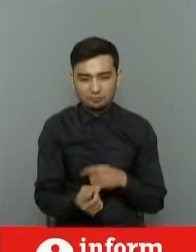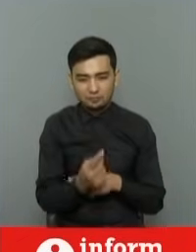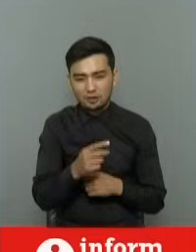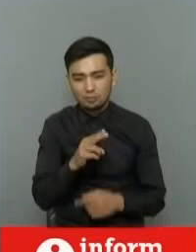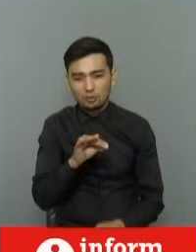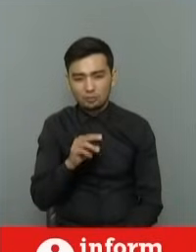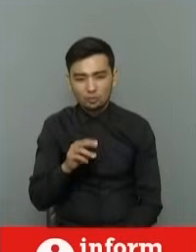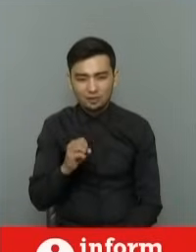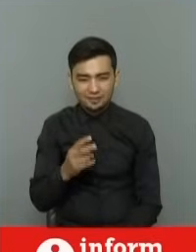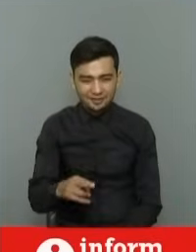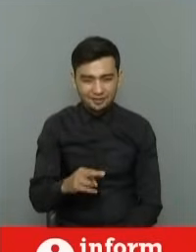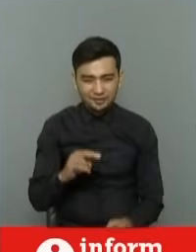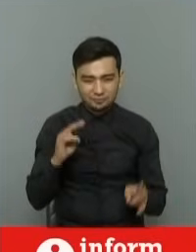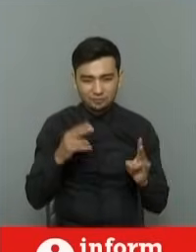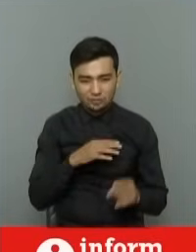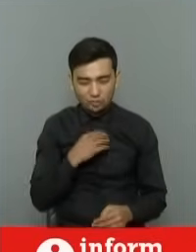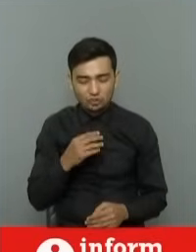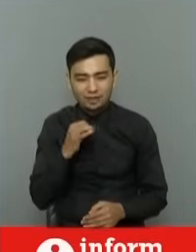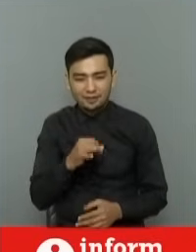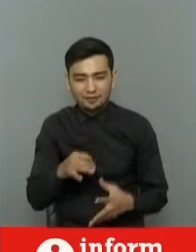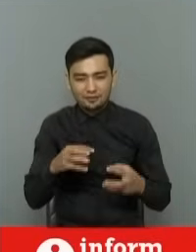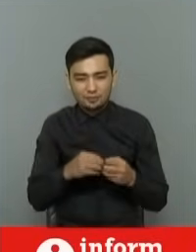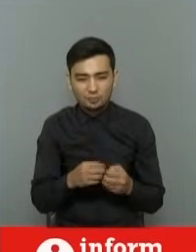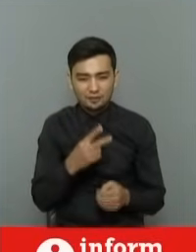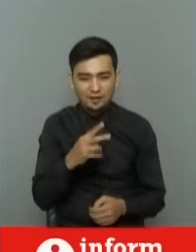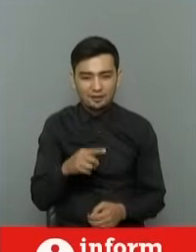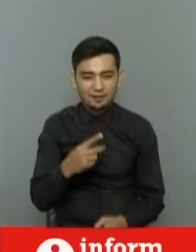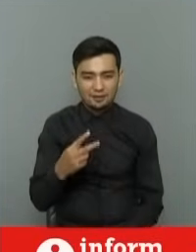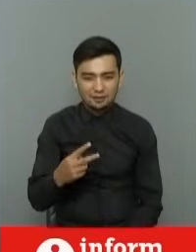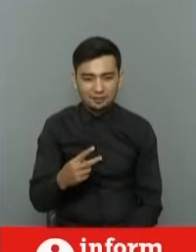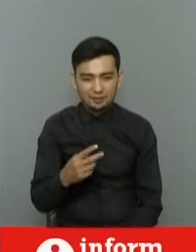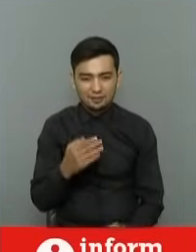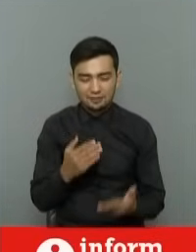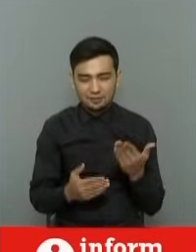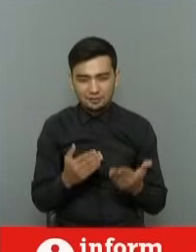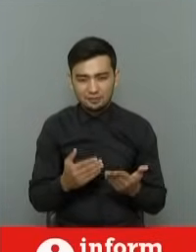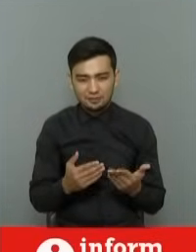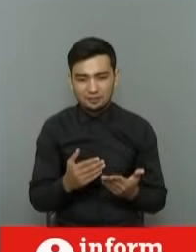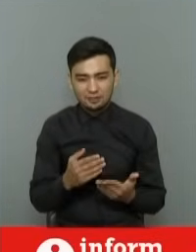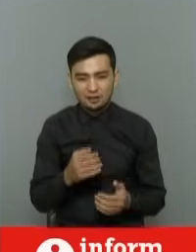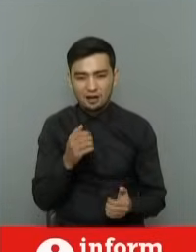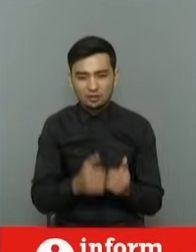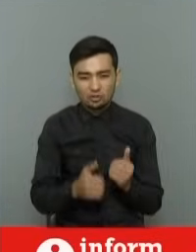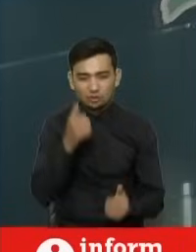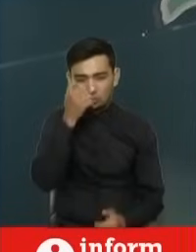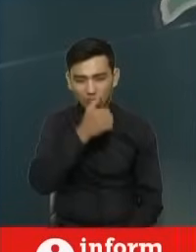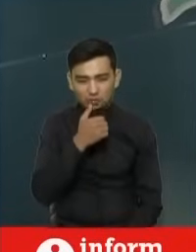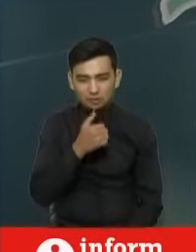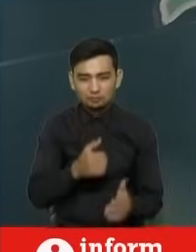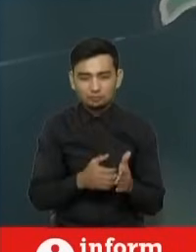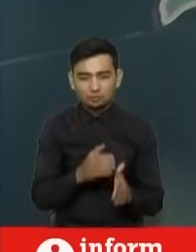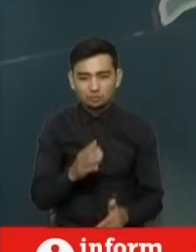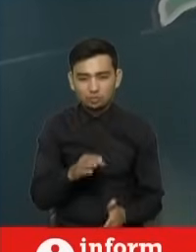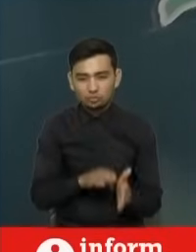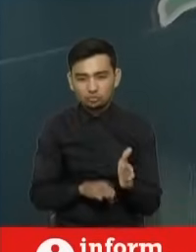депопуляция, суммарный коэффициент должен быть равен 2,1. И этот процесс будет ежегодно ухудшаться.